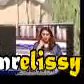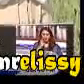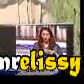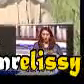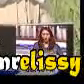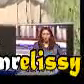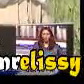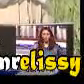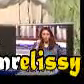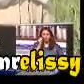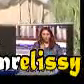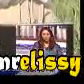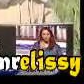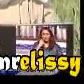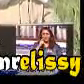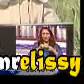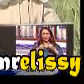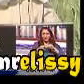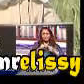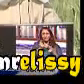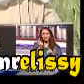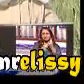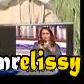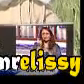وأراضيهم. بنروح الجمعية الزراعية اللي فيه تكدس